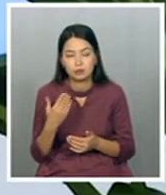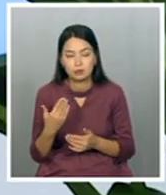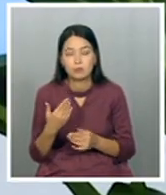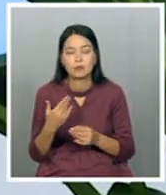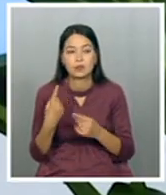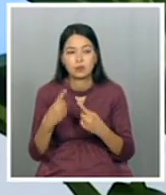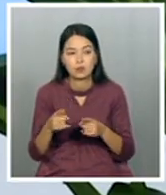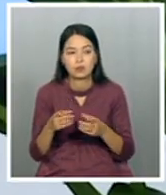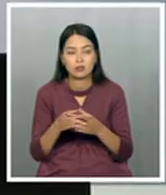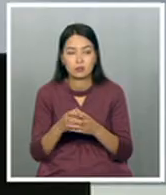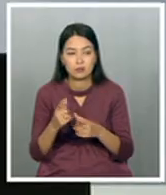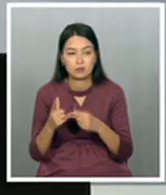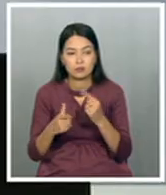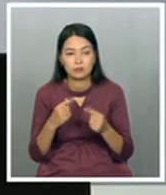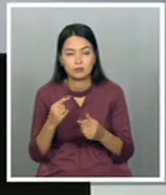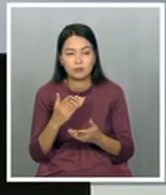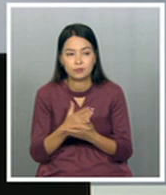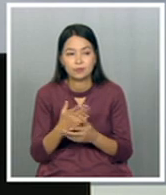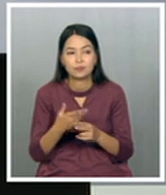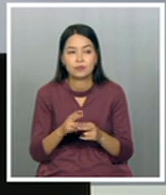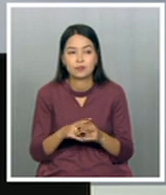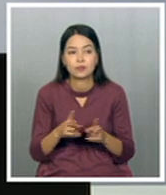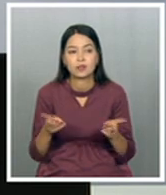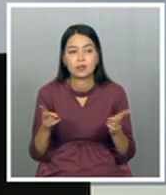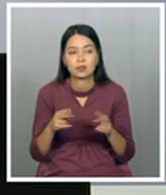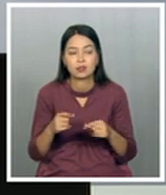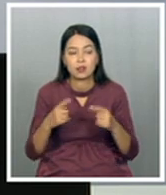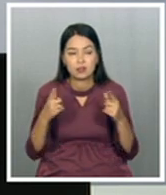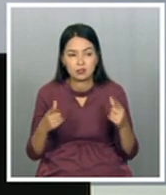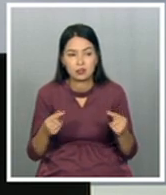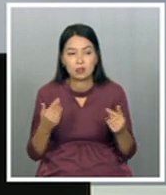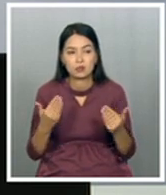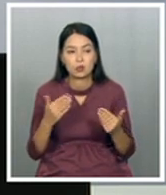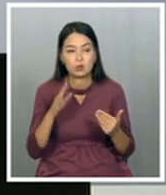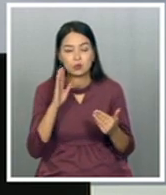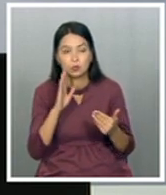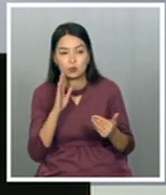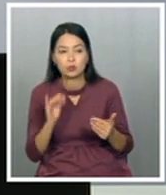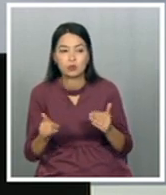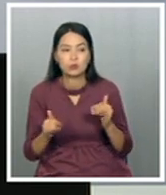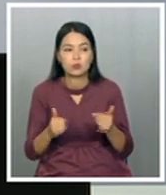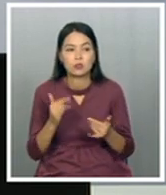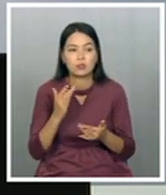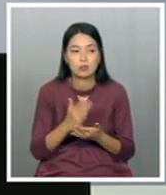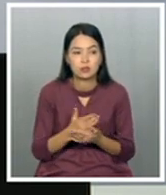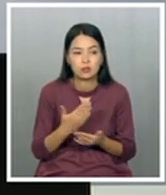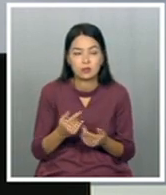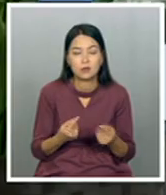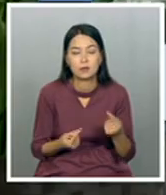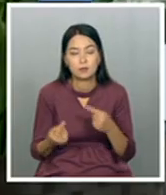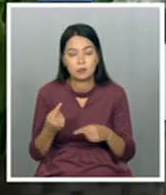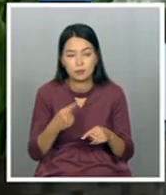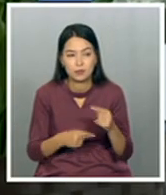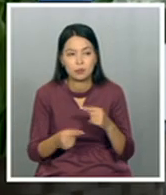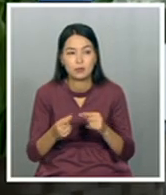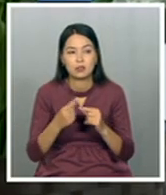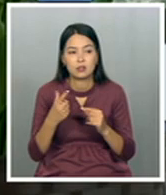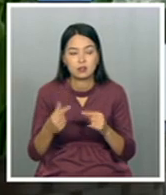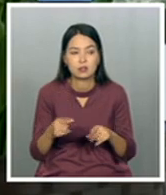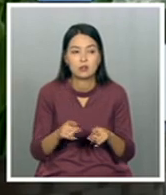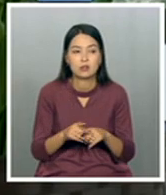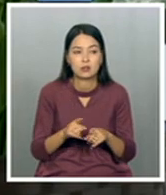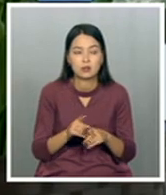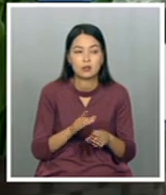өсімдігін таңдап алдық. Бұл екі өсімдікке алдымен суды құйдық, және де олардың бір-бір жапырақтарына колбаны